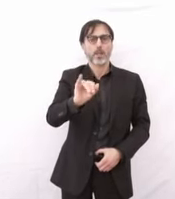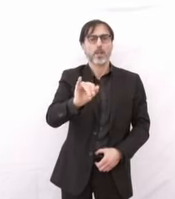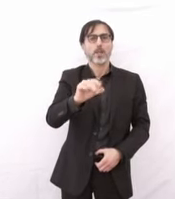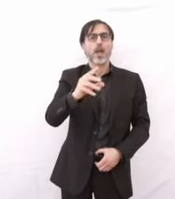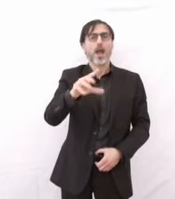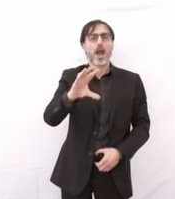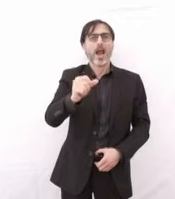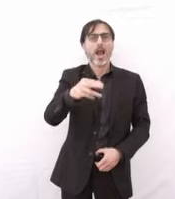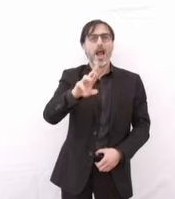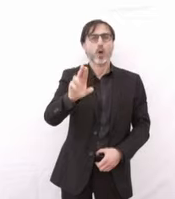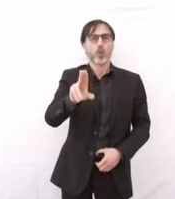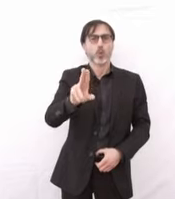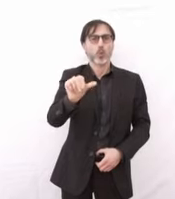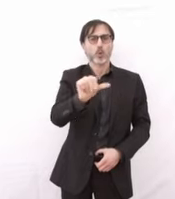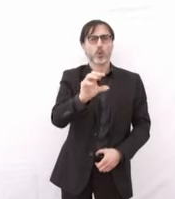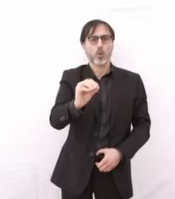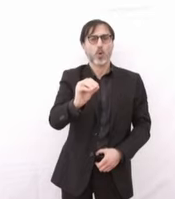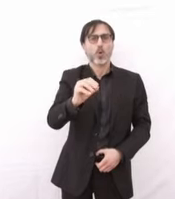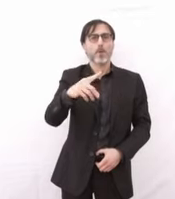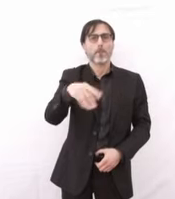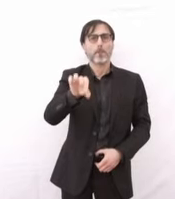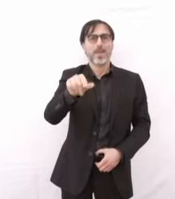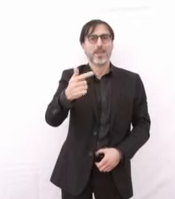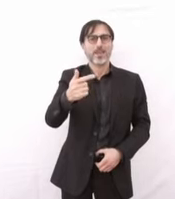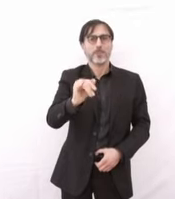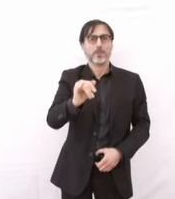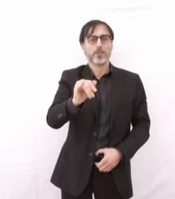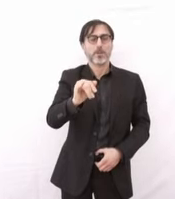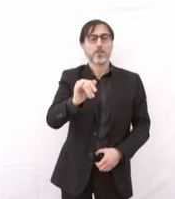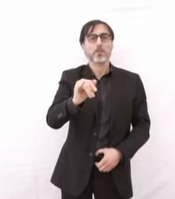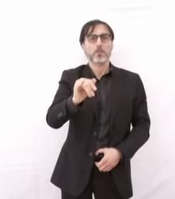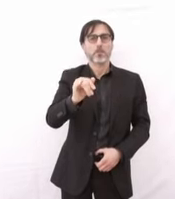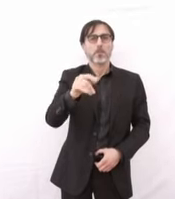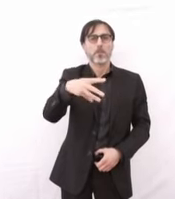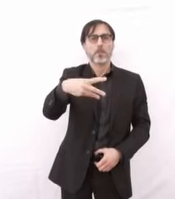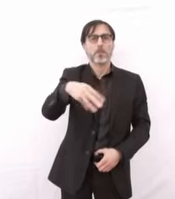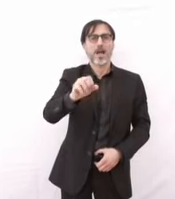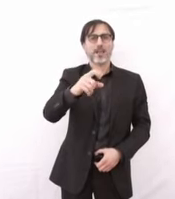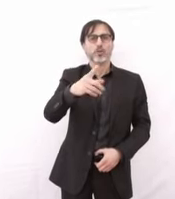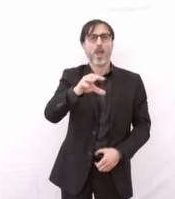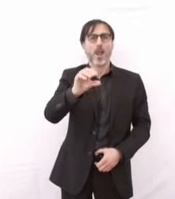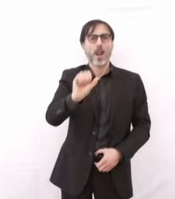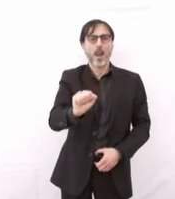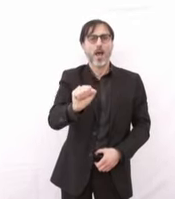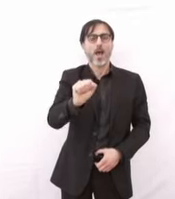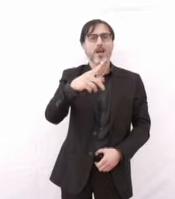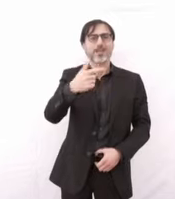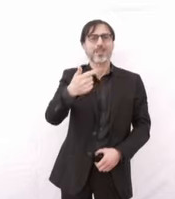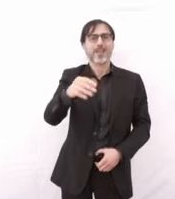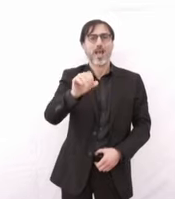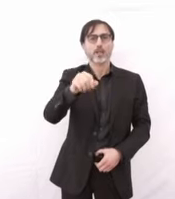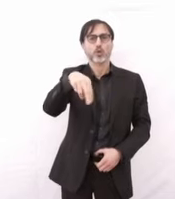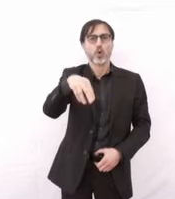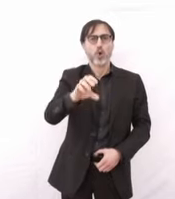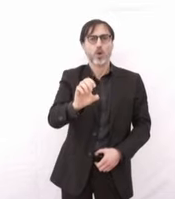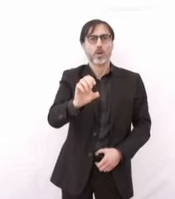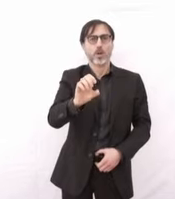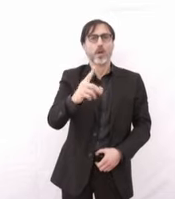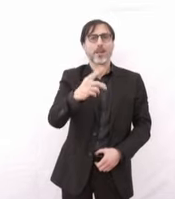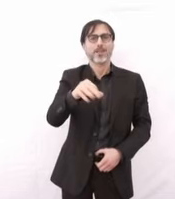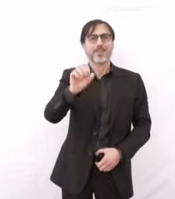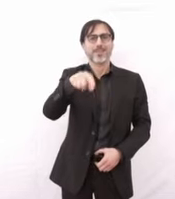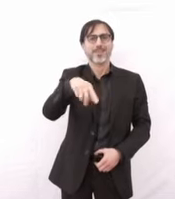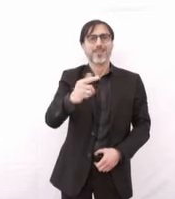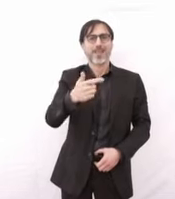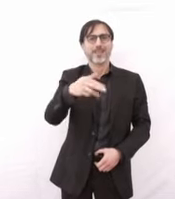Caruso, Francesco Pepi, Marcella Tassone, Nicola D'Antrassi,